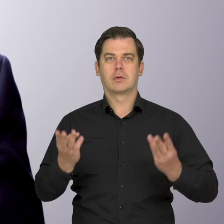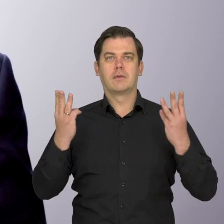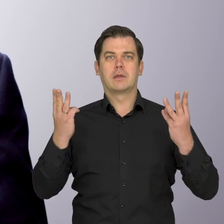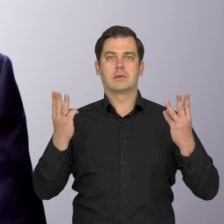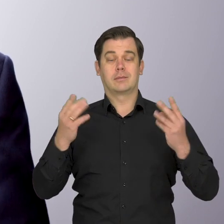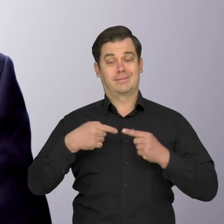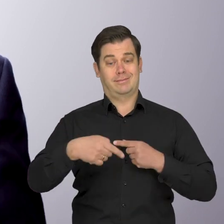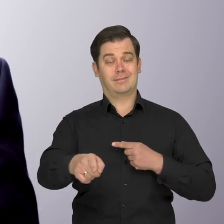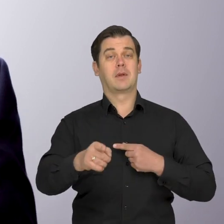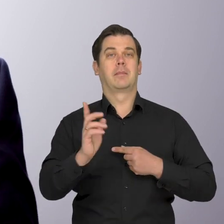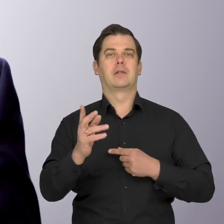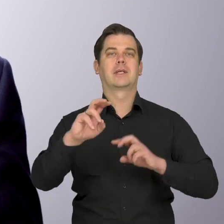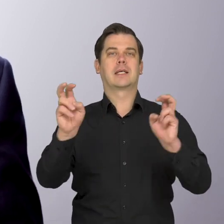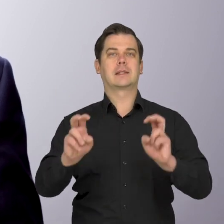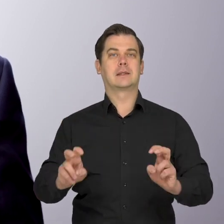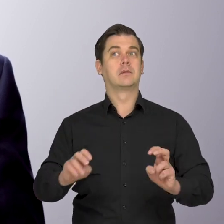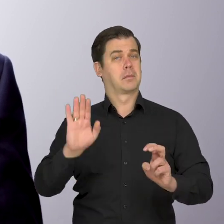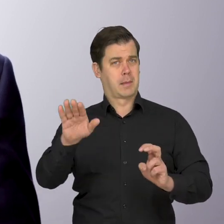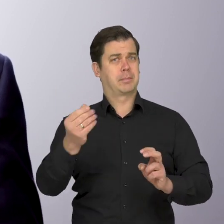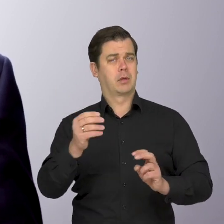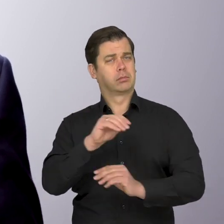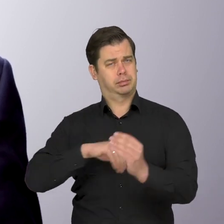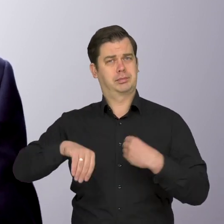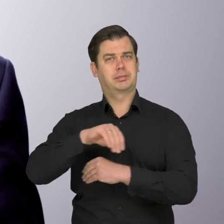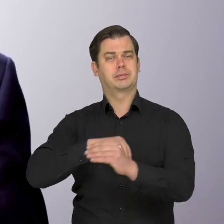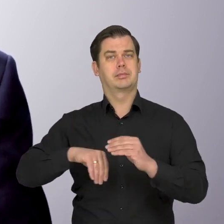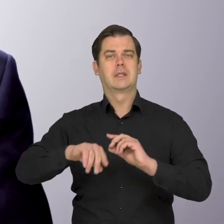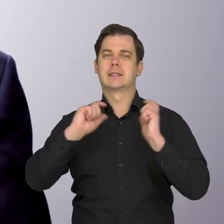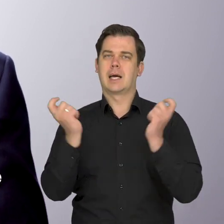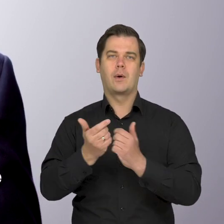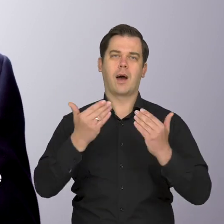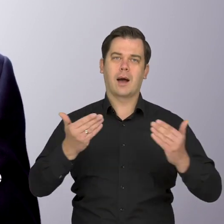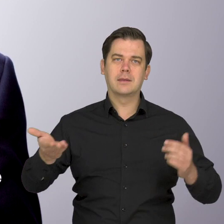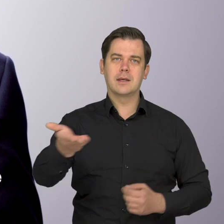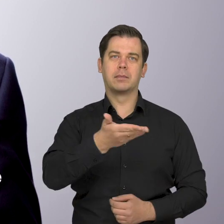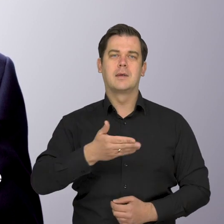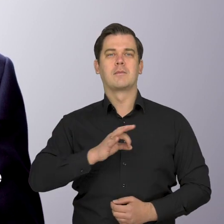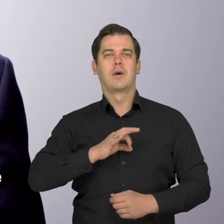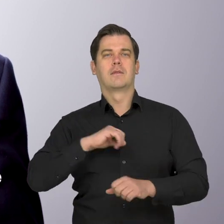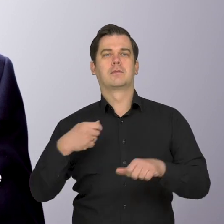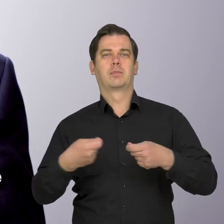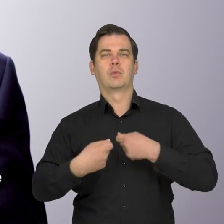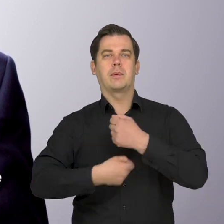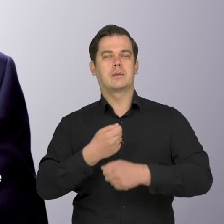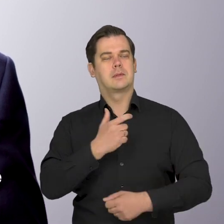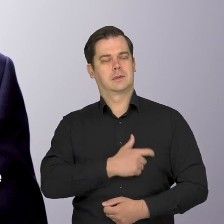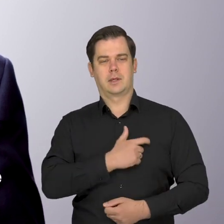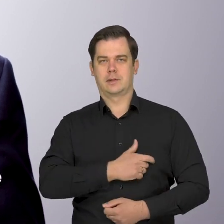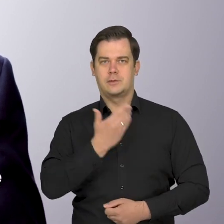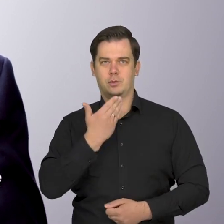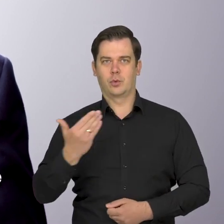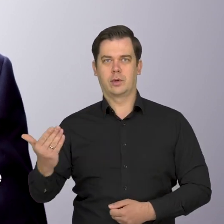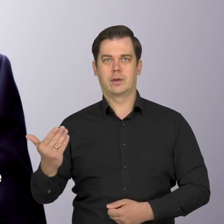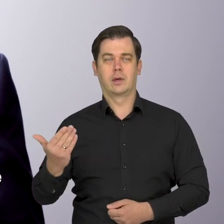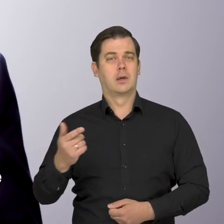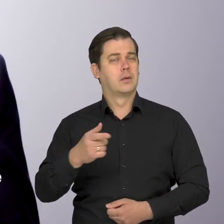ważne w nadchodzącym kryzysie. Całemu środowisku akademickiemu i moim współpracownikom serdecznie